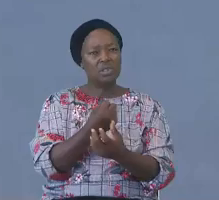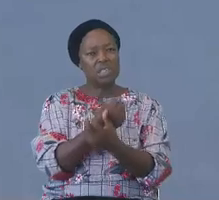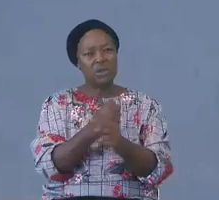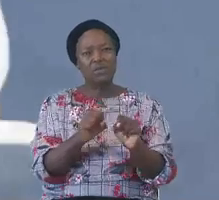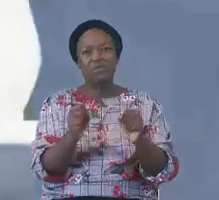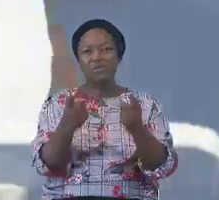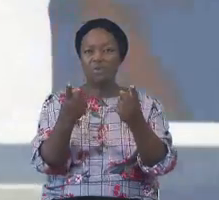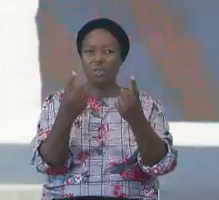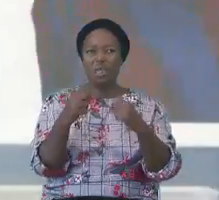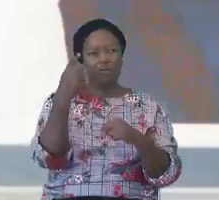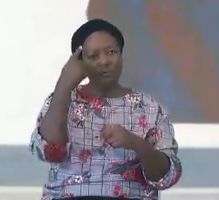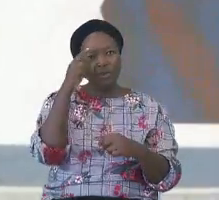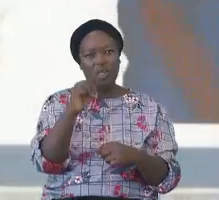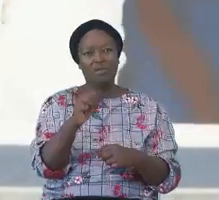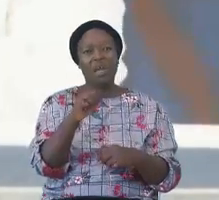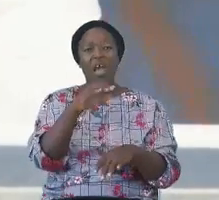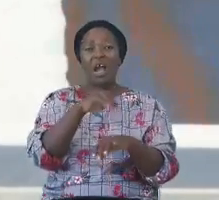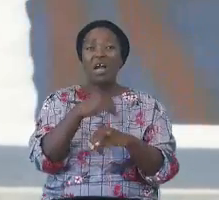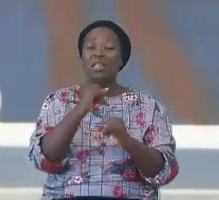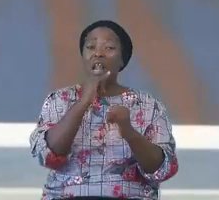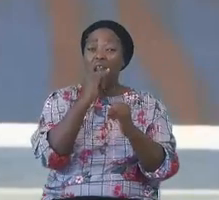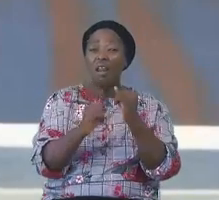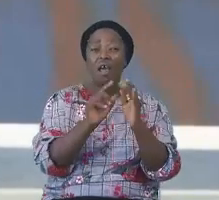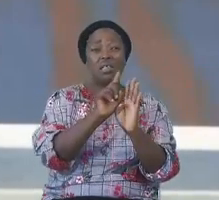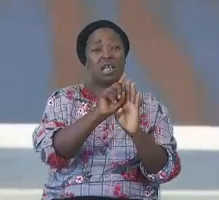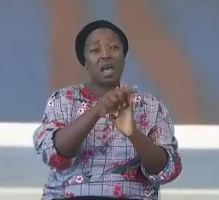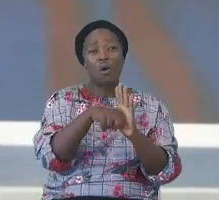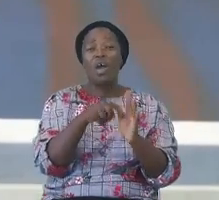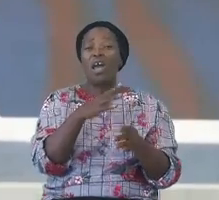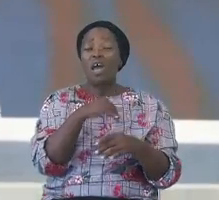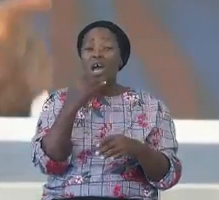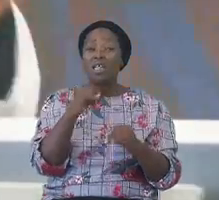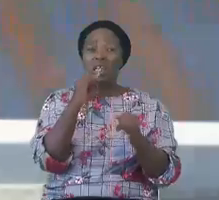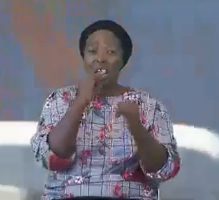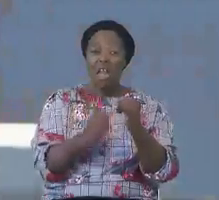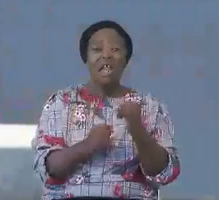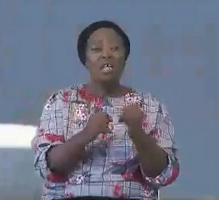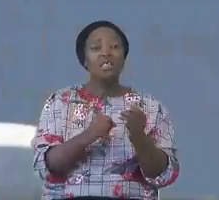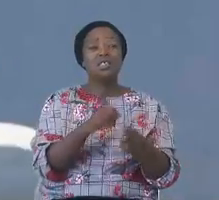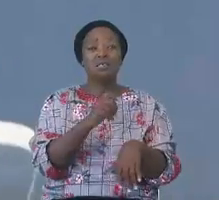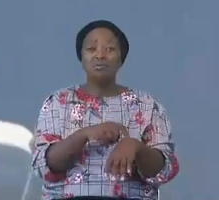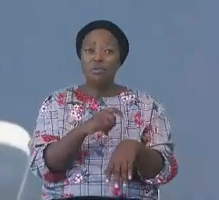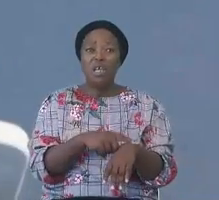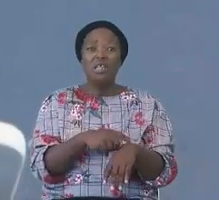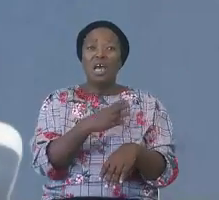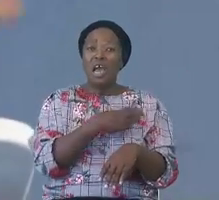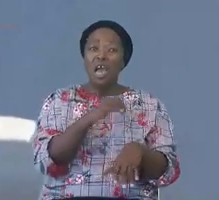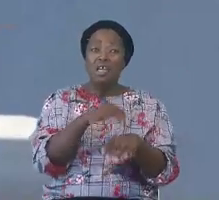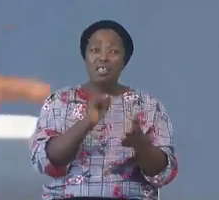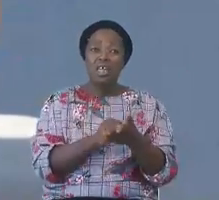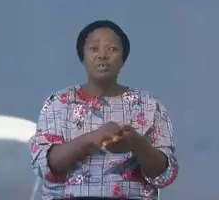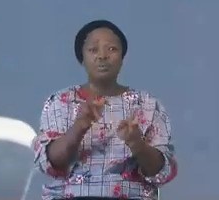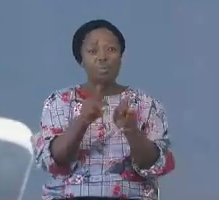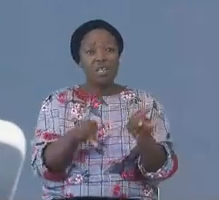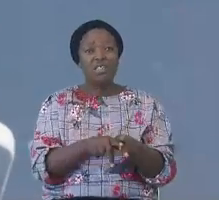à la croix. Maintenant, le salut est venu pour lui. Et à la dernière